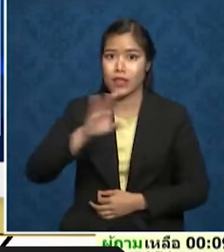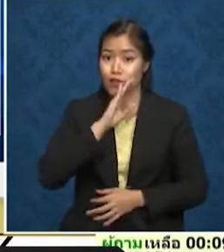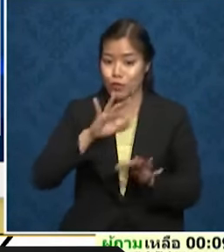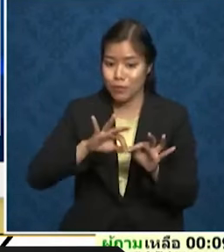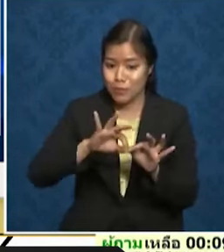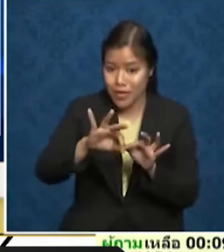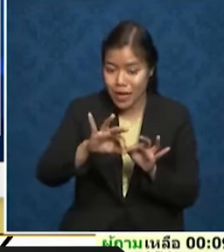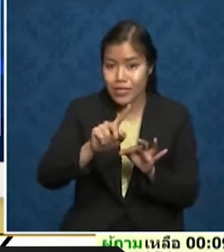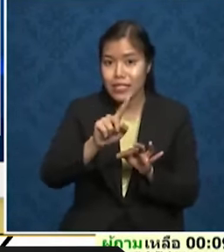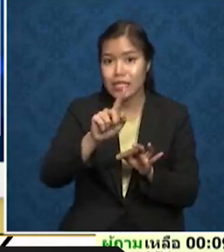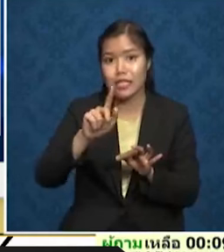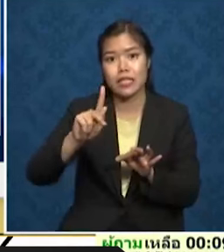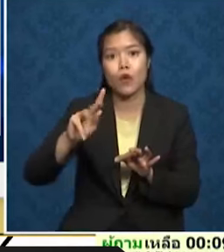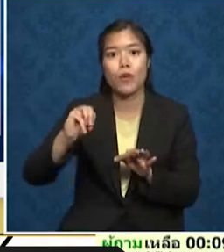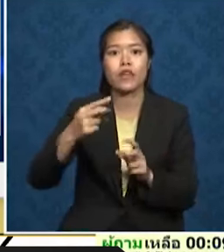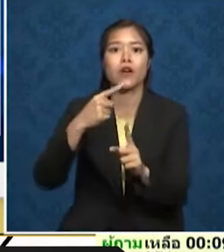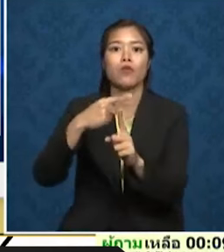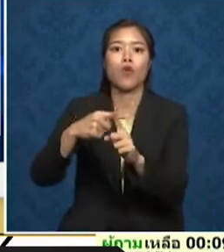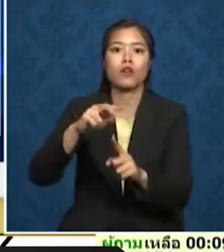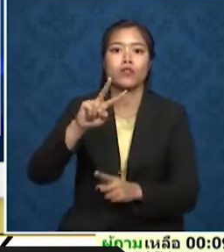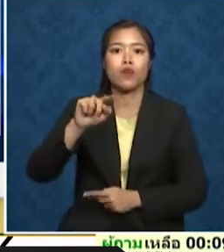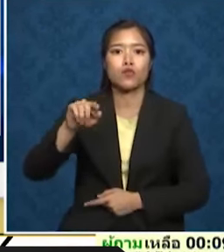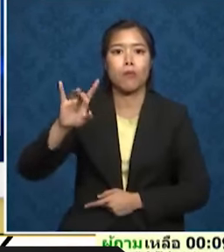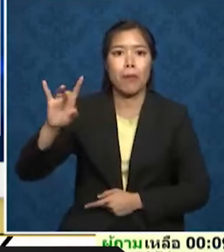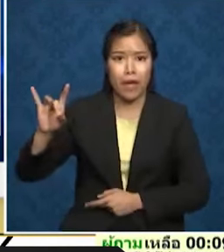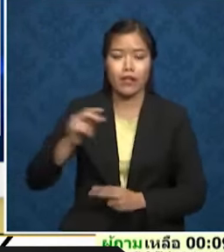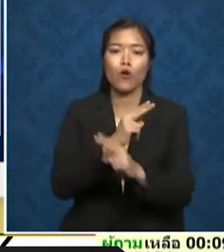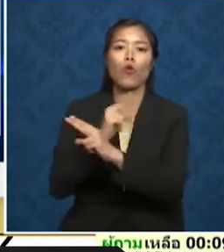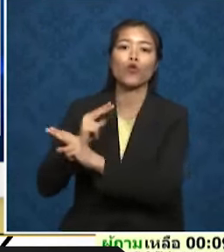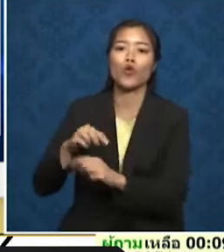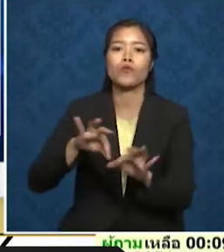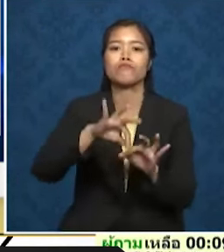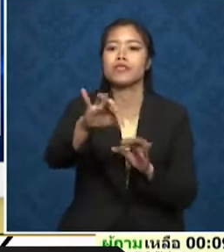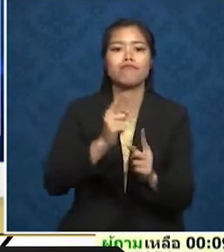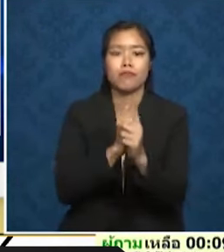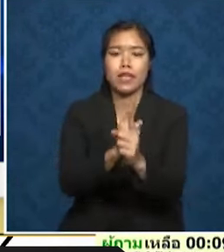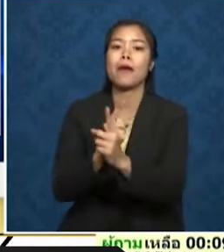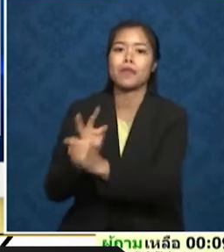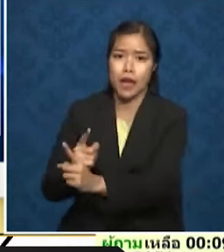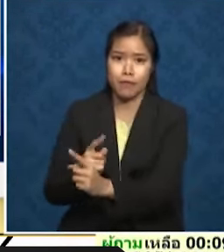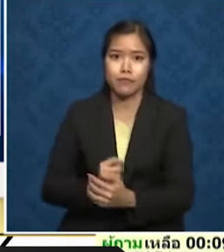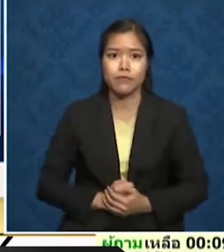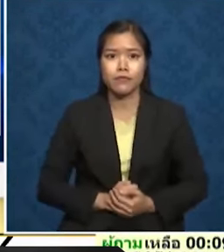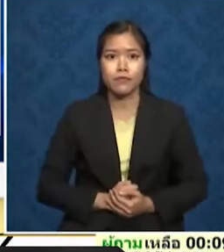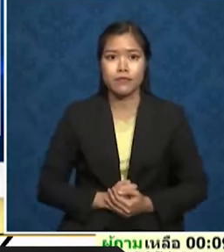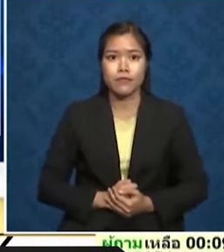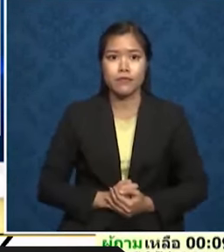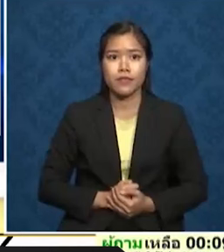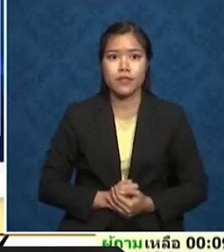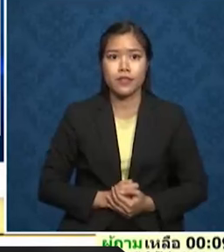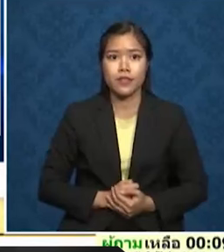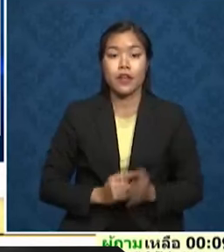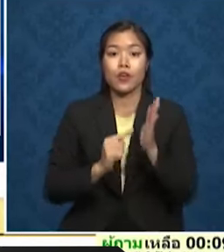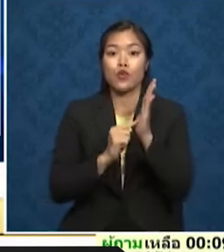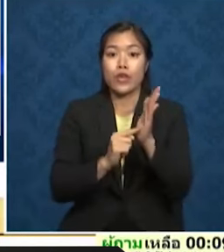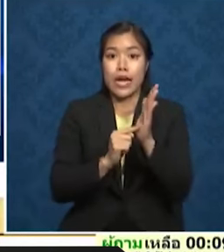ะซึ่งพี่น้องประชาชนที่ใช้เส้นทางก็จะต้องจ่ายค่าธรรมเนียมตามระยะทางที่ใช้จริงนะคะตัวอย่